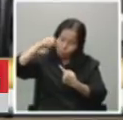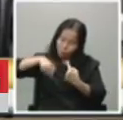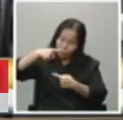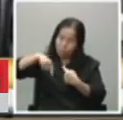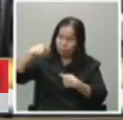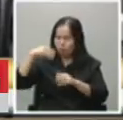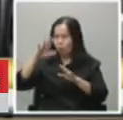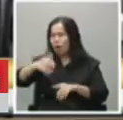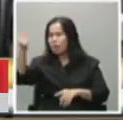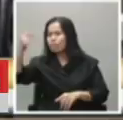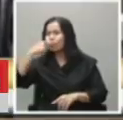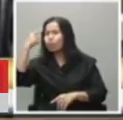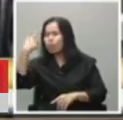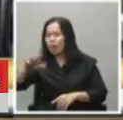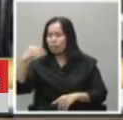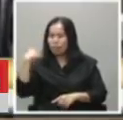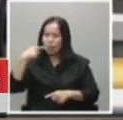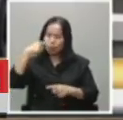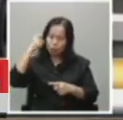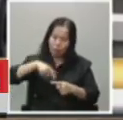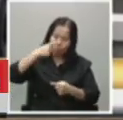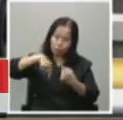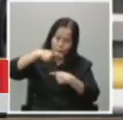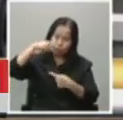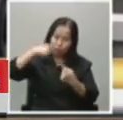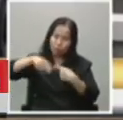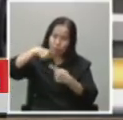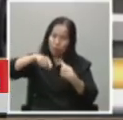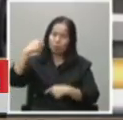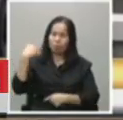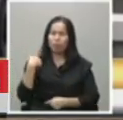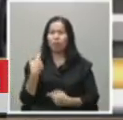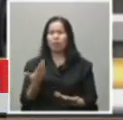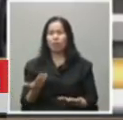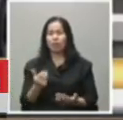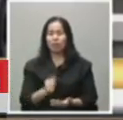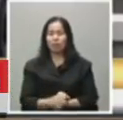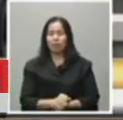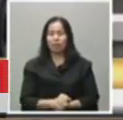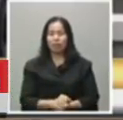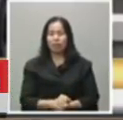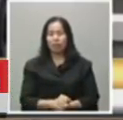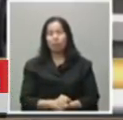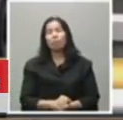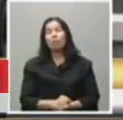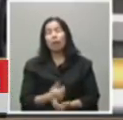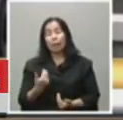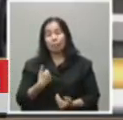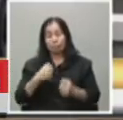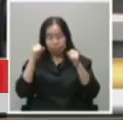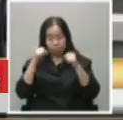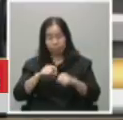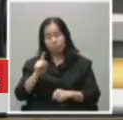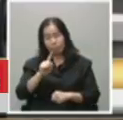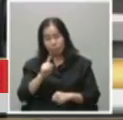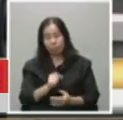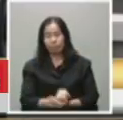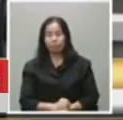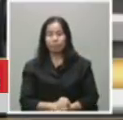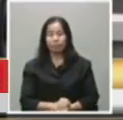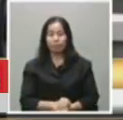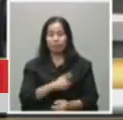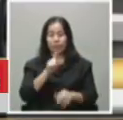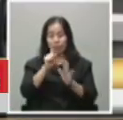นและห้ามไม่นำเอกสารใดๆท่านไม่เอามาทีนะผมอยากท่านมีการวิจัยว่าครึ่งชั่วโม